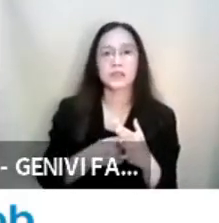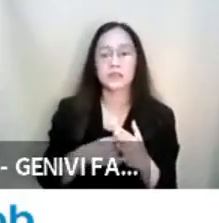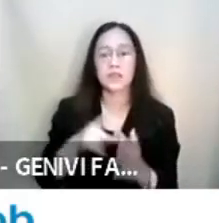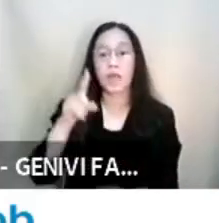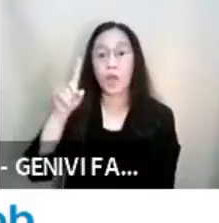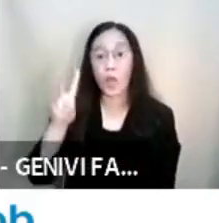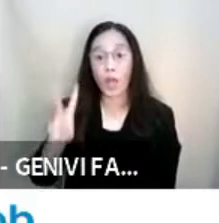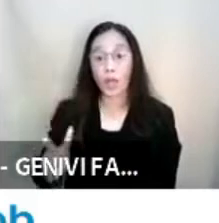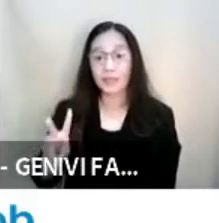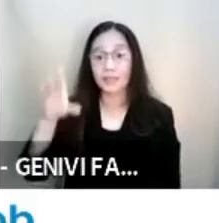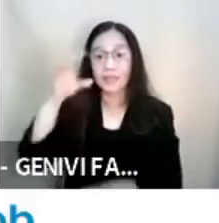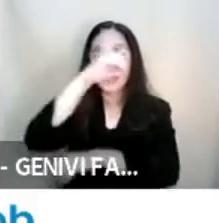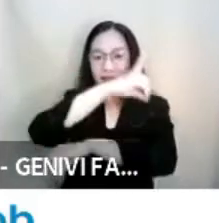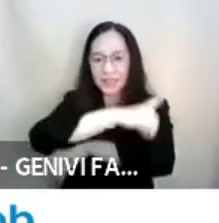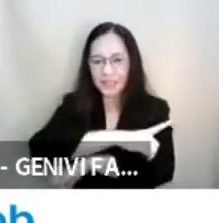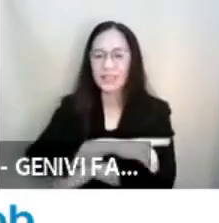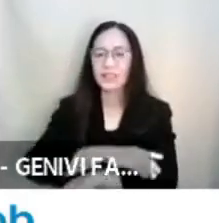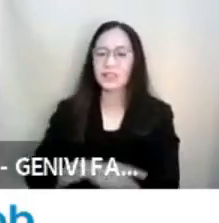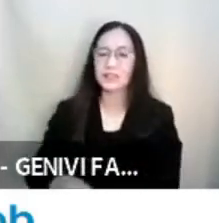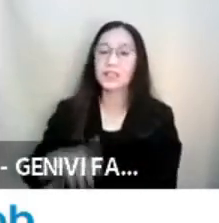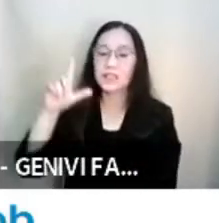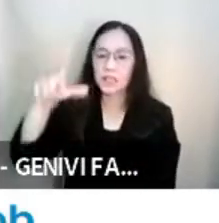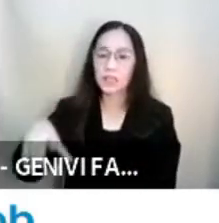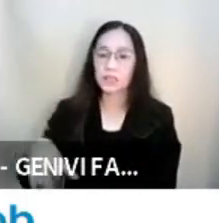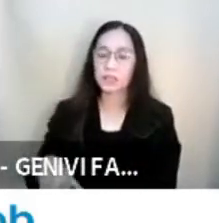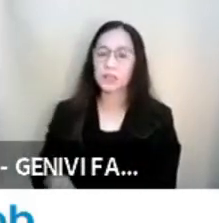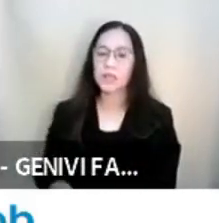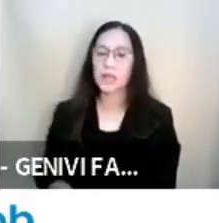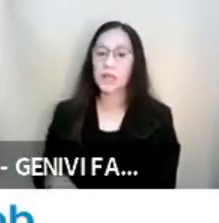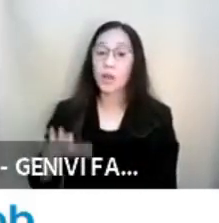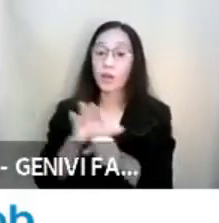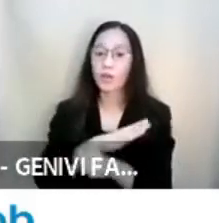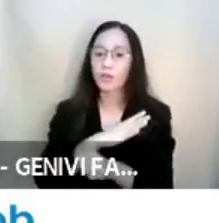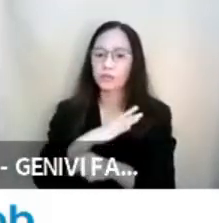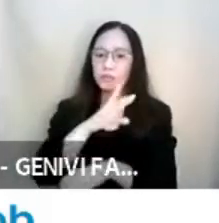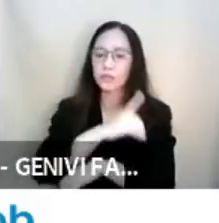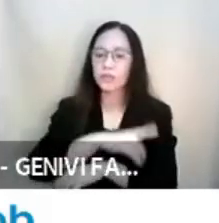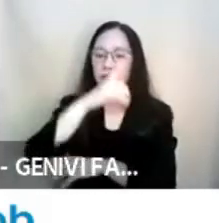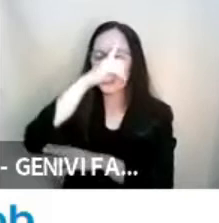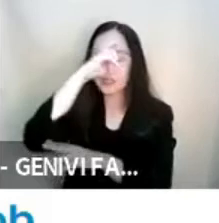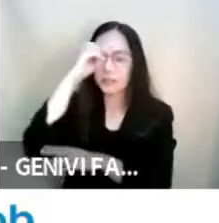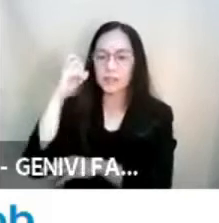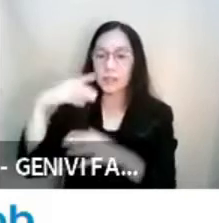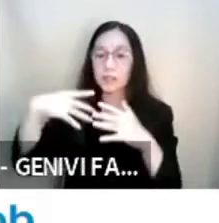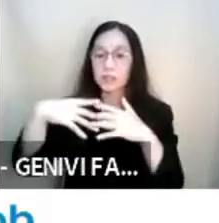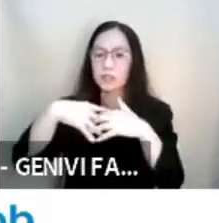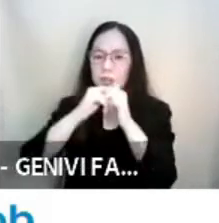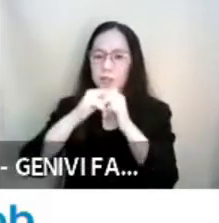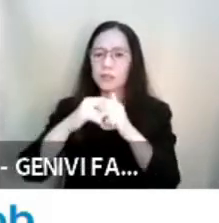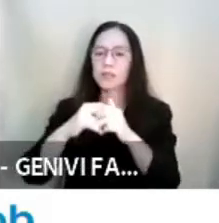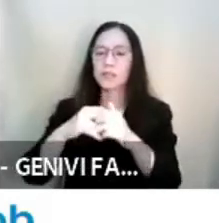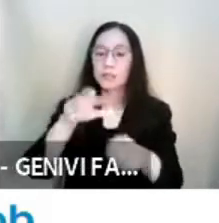yung trabaho until eventually they can go full day. Kasi we also need to build up their endurance for